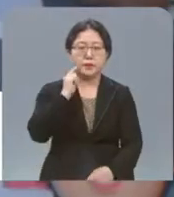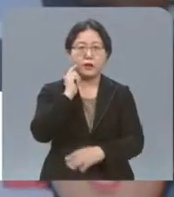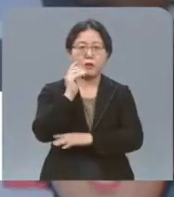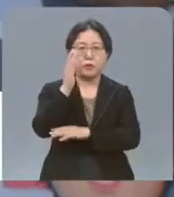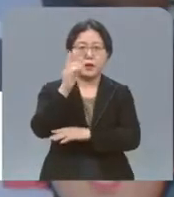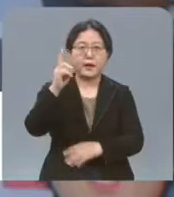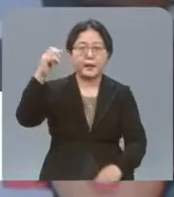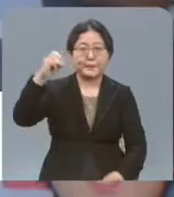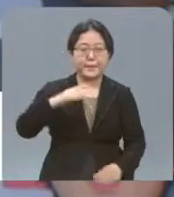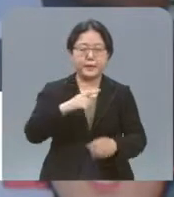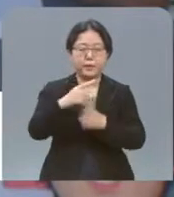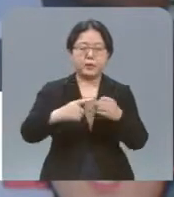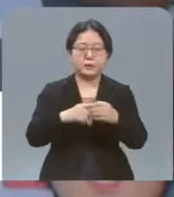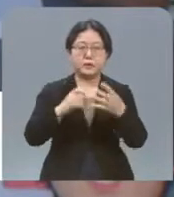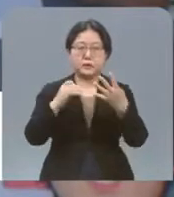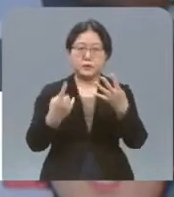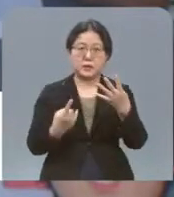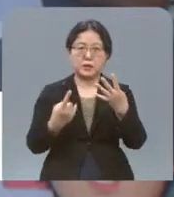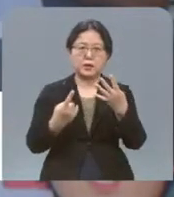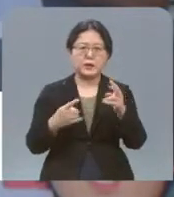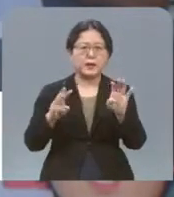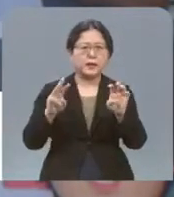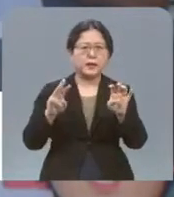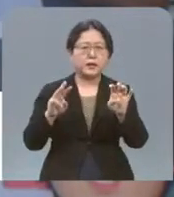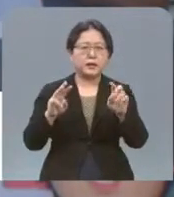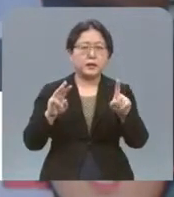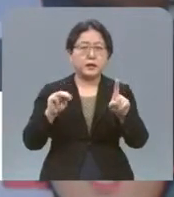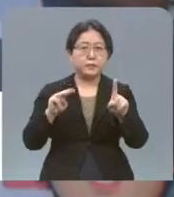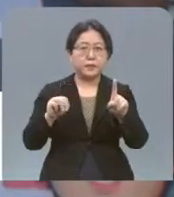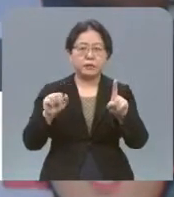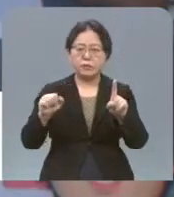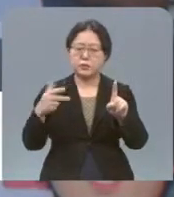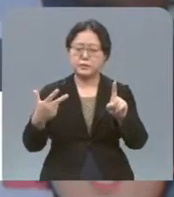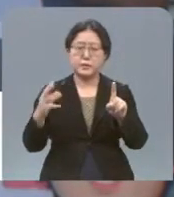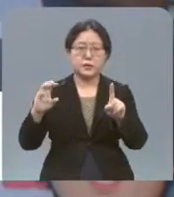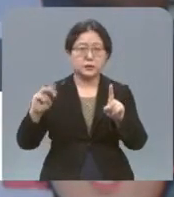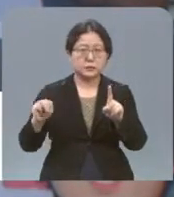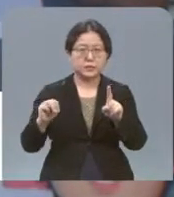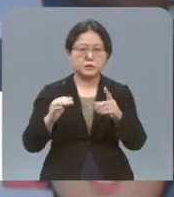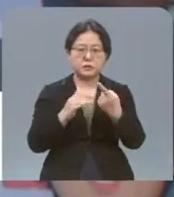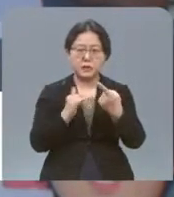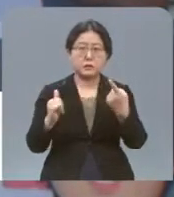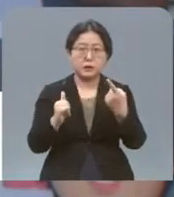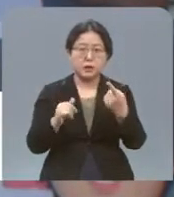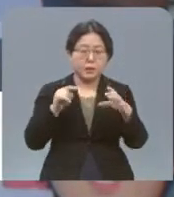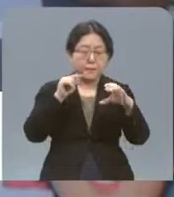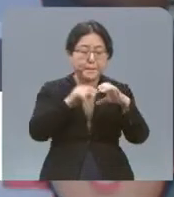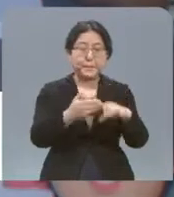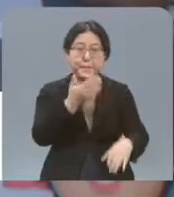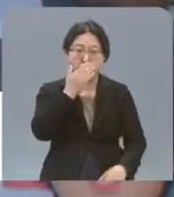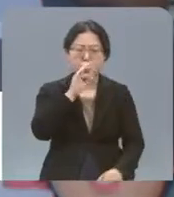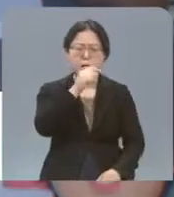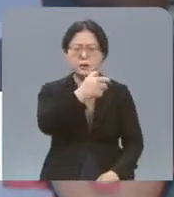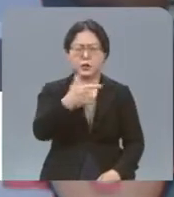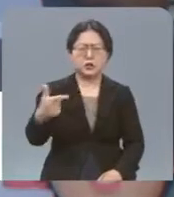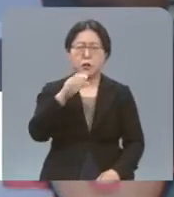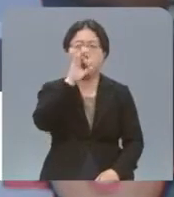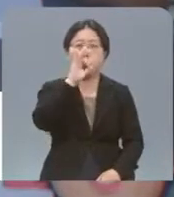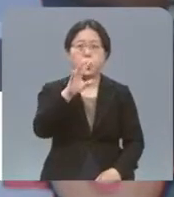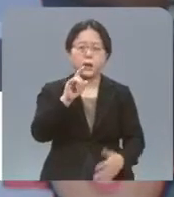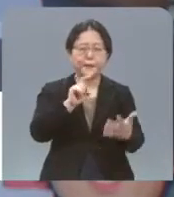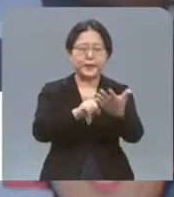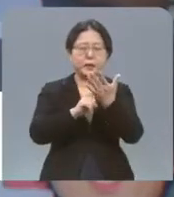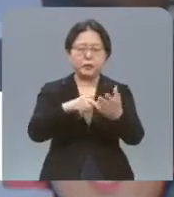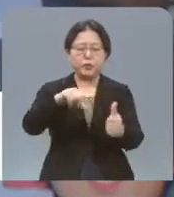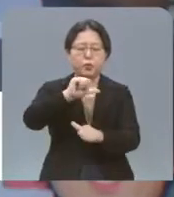영광에는 한빛원전 4호기는 1m 57cm 한 사람이 들어갈 정도의 초대형 구멍이 발견돼